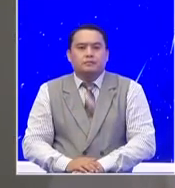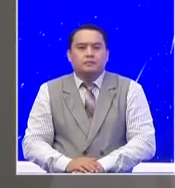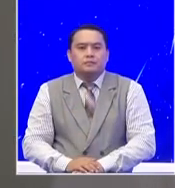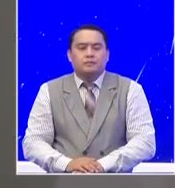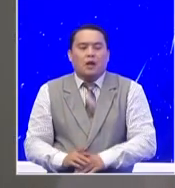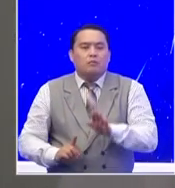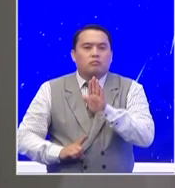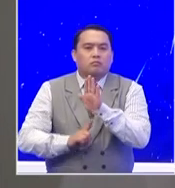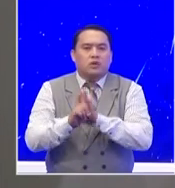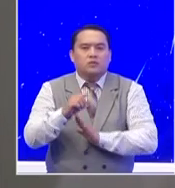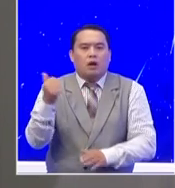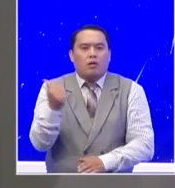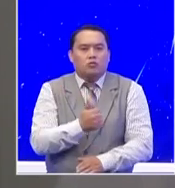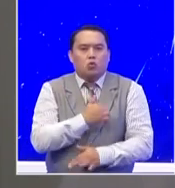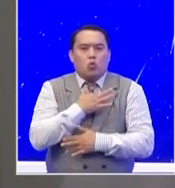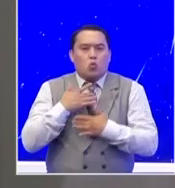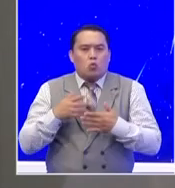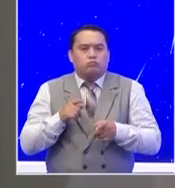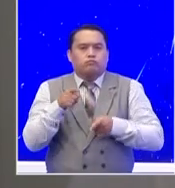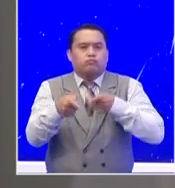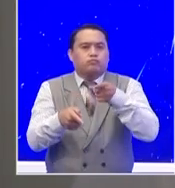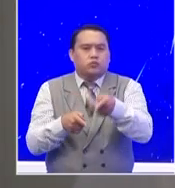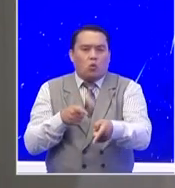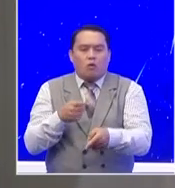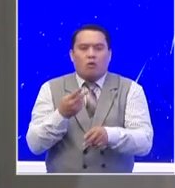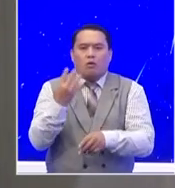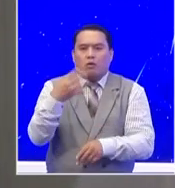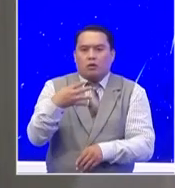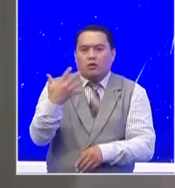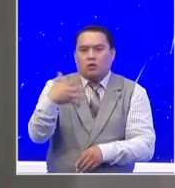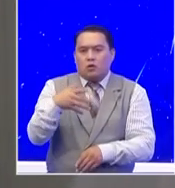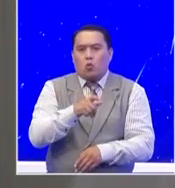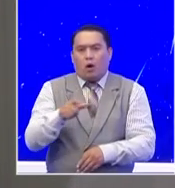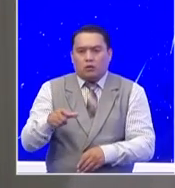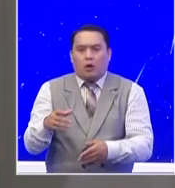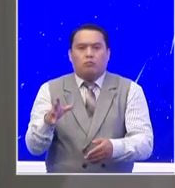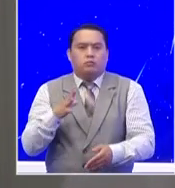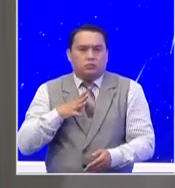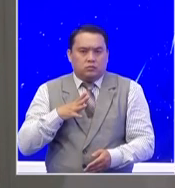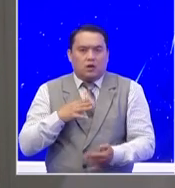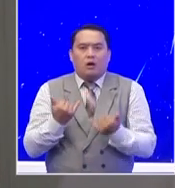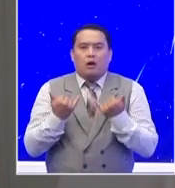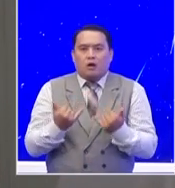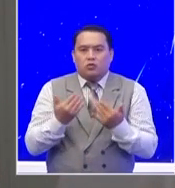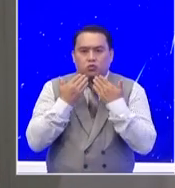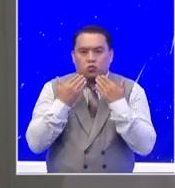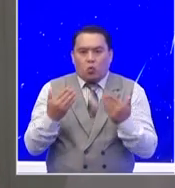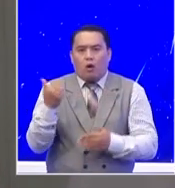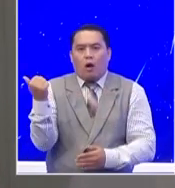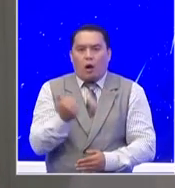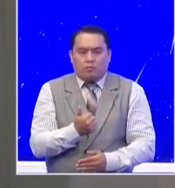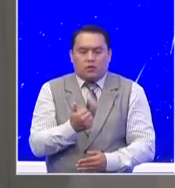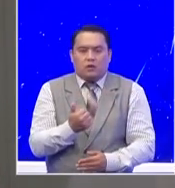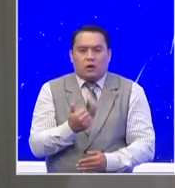апталарда аурулар өте көптеп түсті. Бір күнде 40-50 адамға дейін түскен кездер болды. Қазір мына соңғы аптада